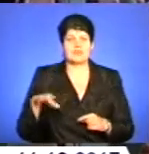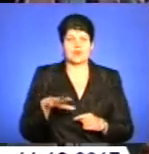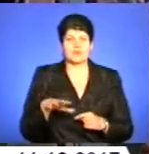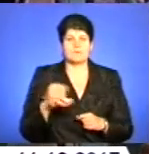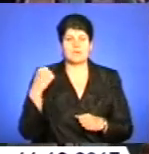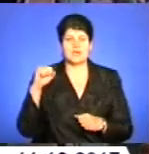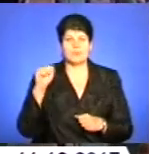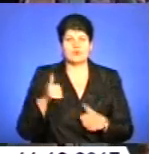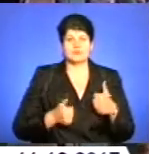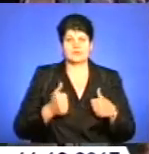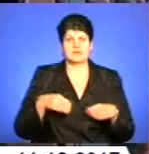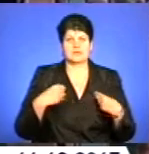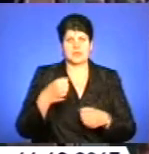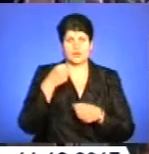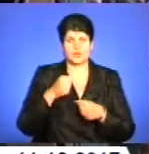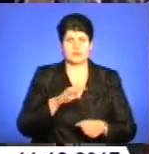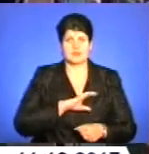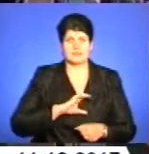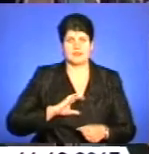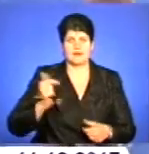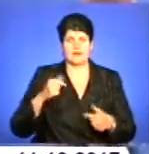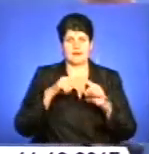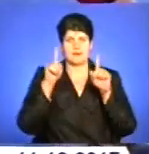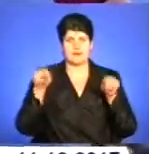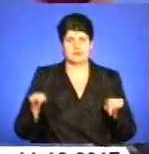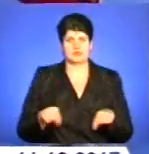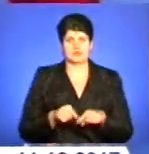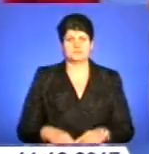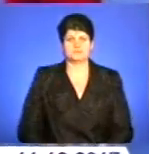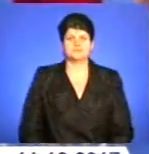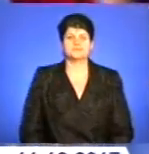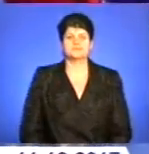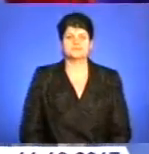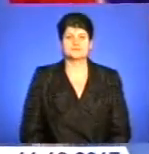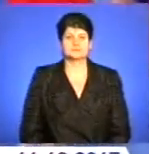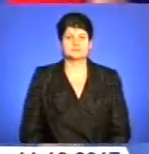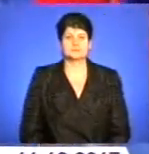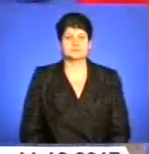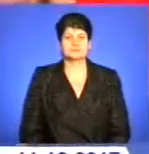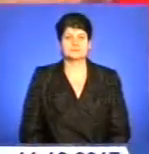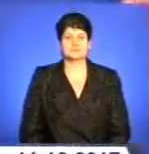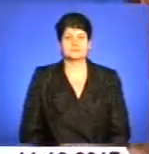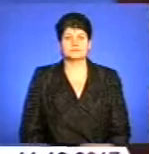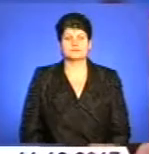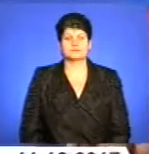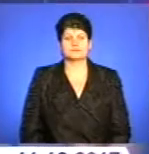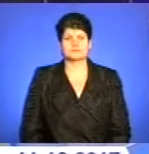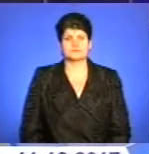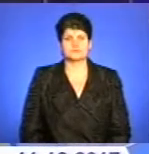Переможців турніру відзначили кубками, медалями і грамотами. Юрій Логовий, Тарас Бурак, Василь Панчук, Вісті ДТБ.